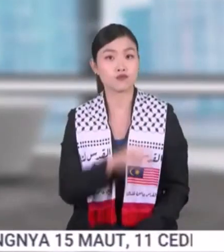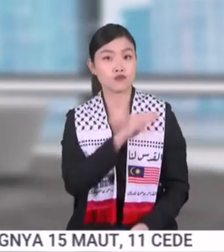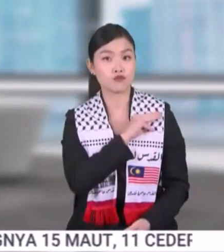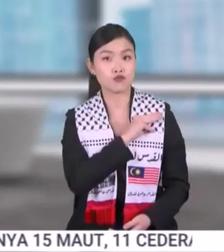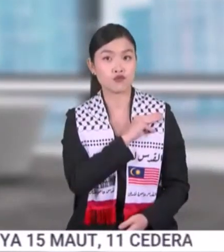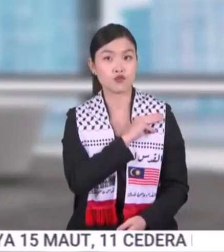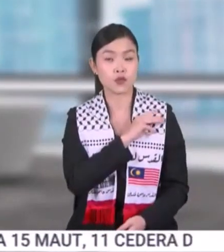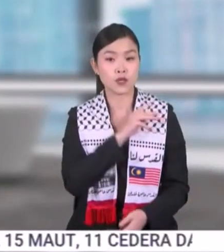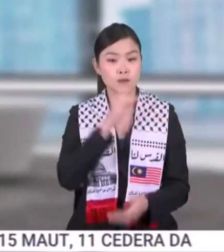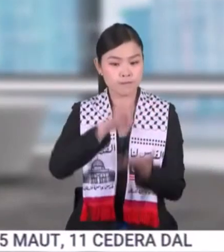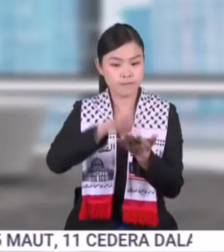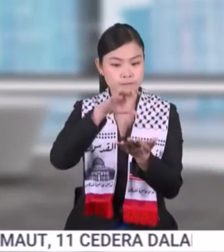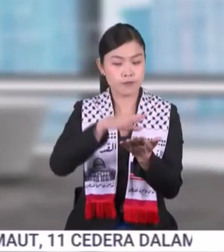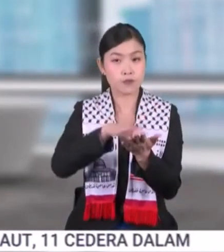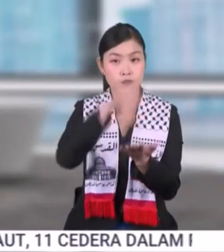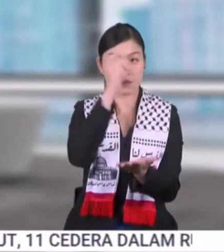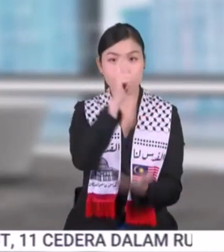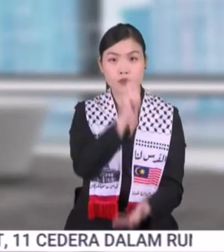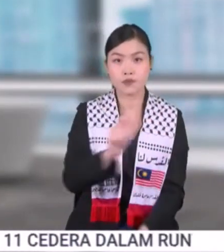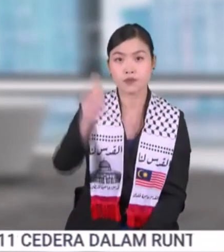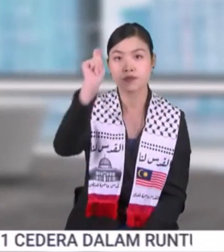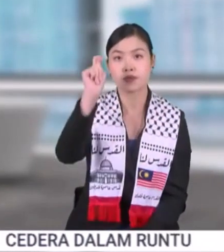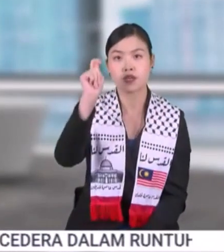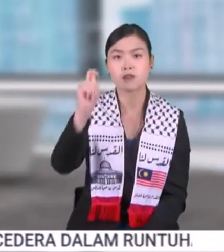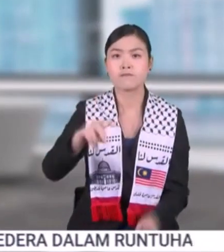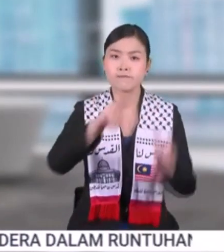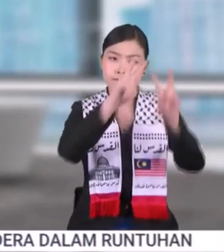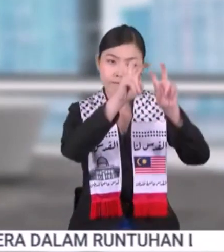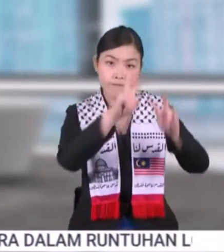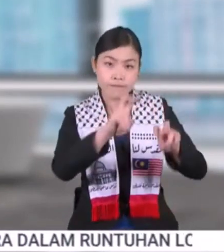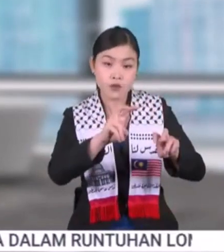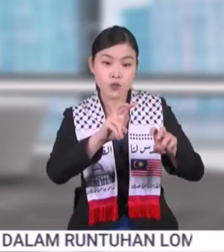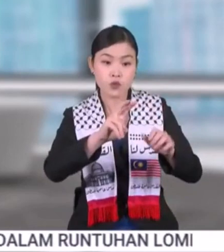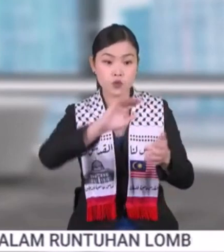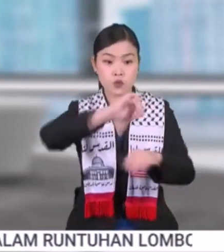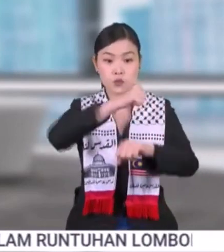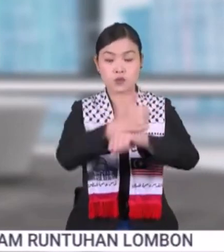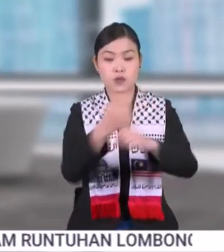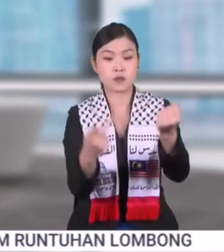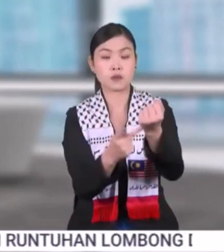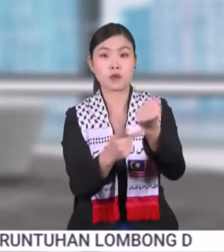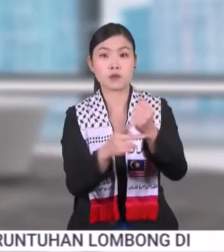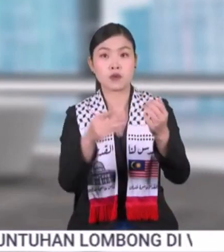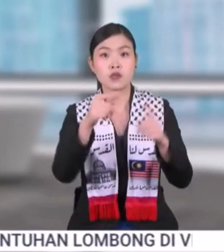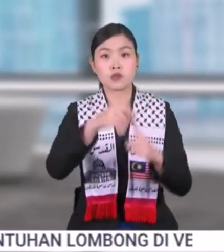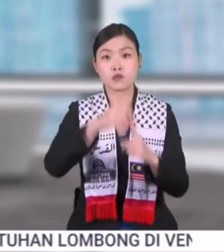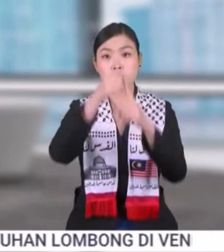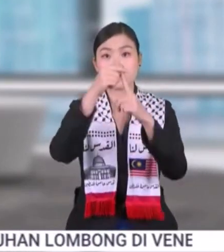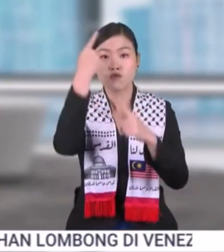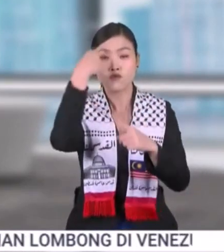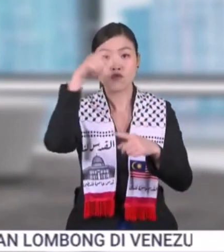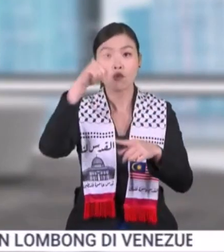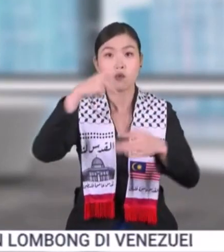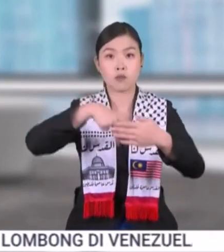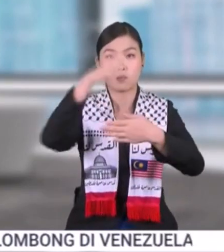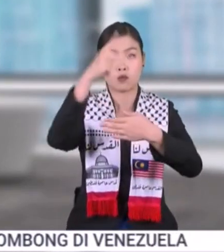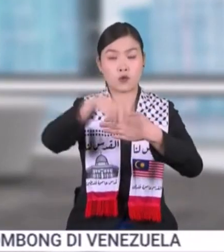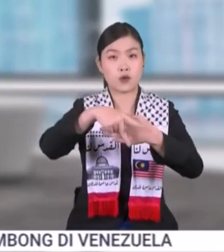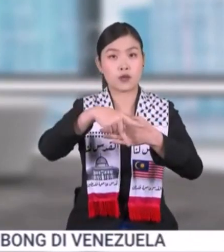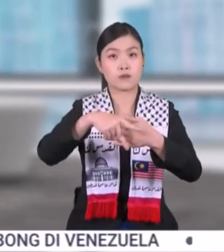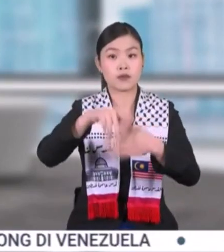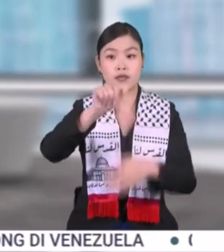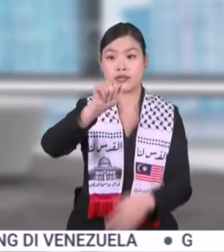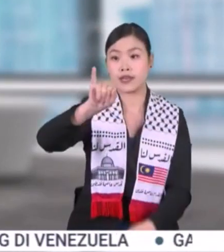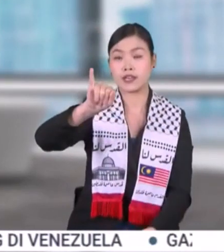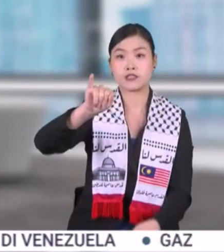kementerian pendidikan tinggi bakal melaksanakan kajian bagi mewujudkan Politeknik khusus untuk program kecerdasan buatan Ai pertama di